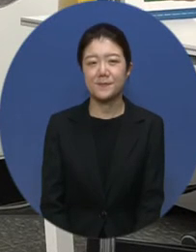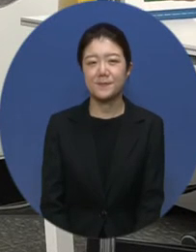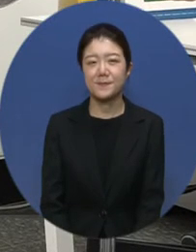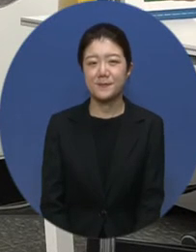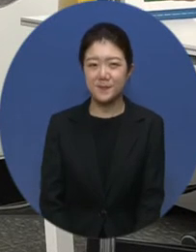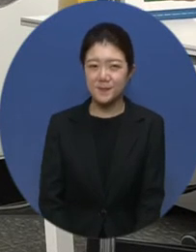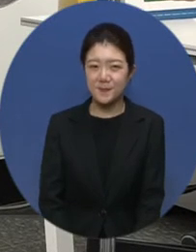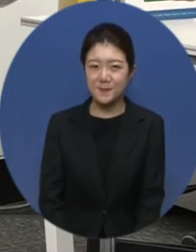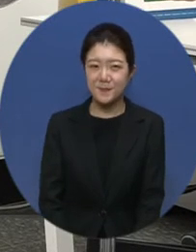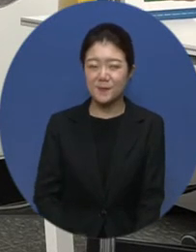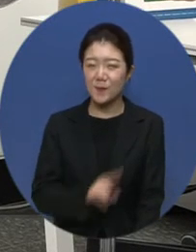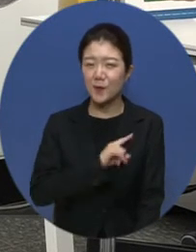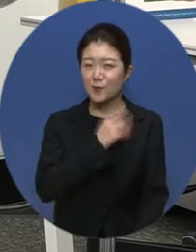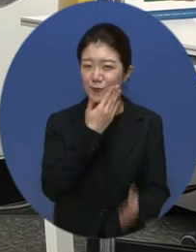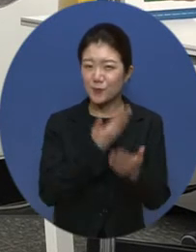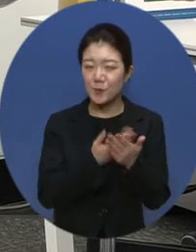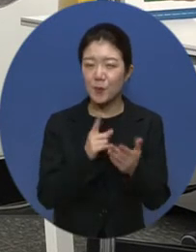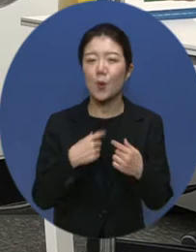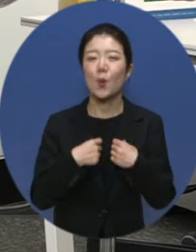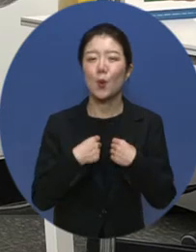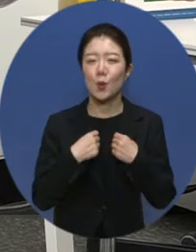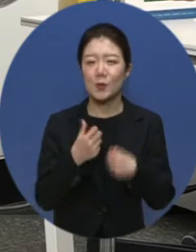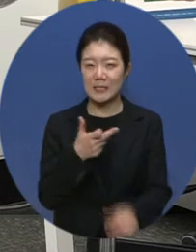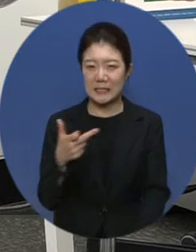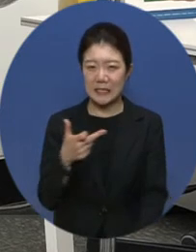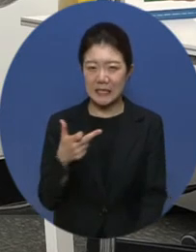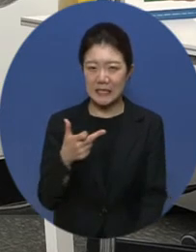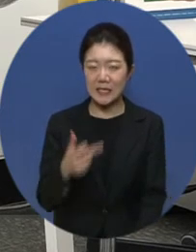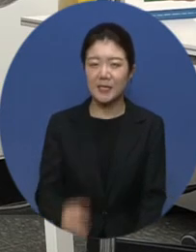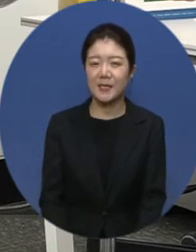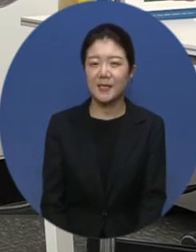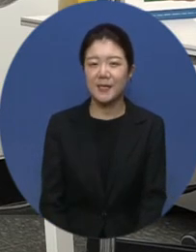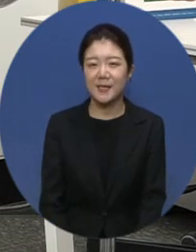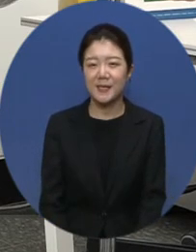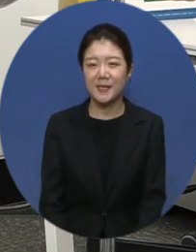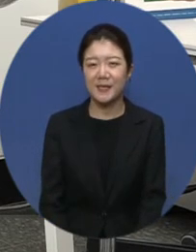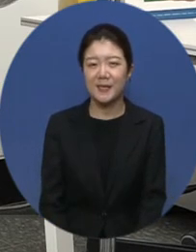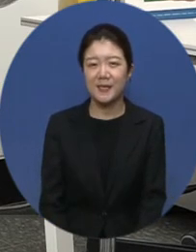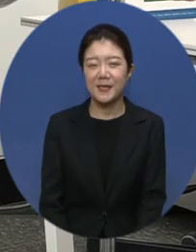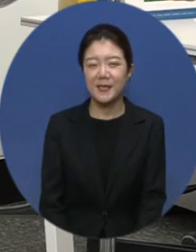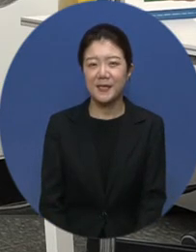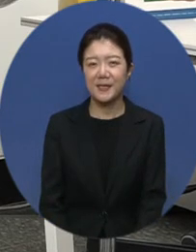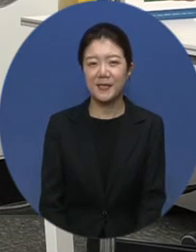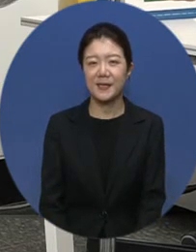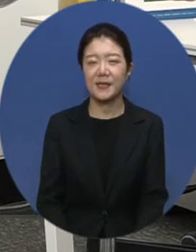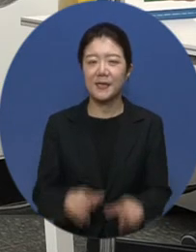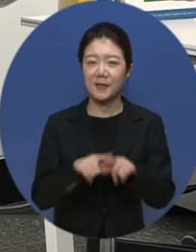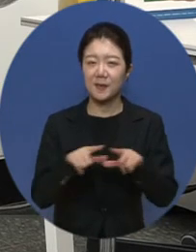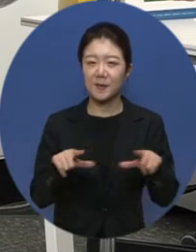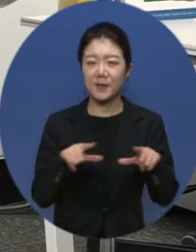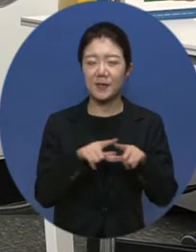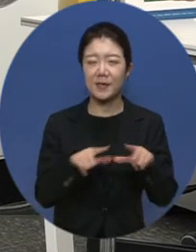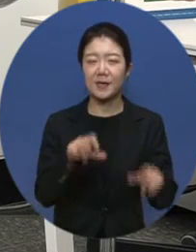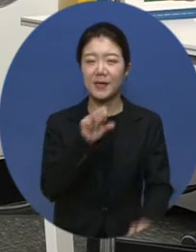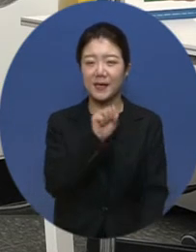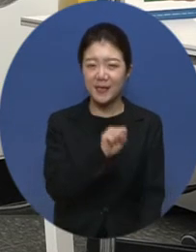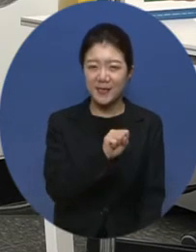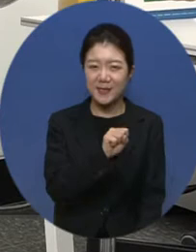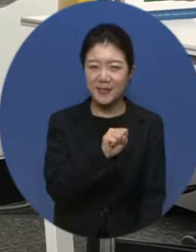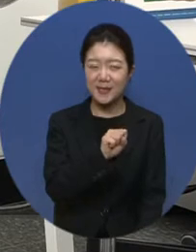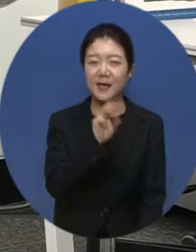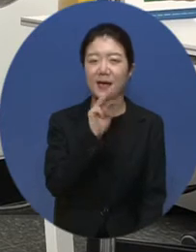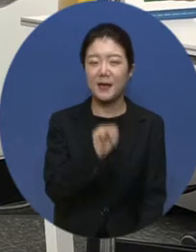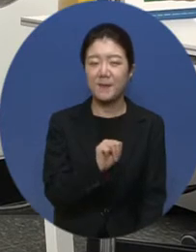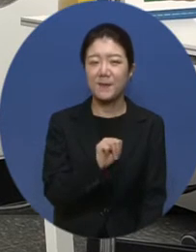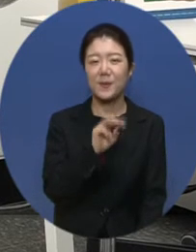제일 주안점이 됐던 거는 사이즈였죠. 그래서 그 일반적인 뭐 S, 뭐